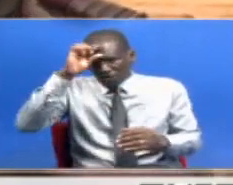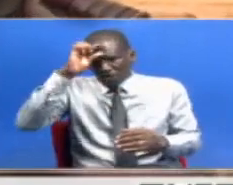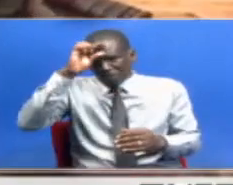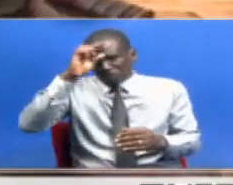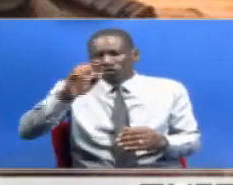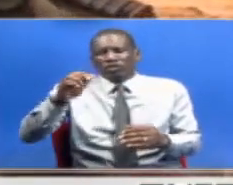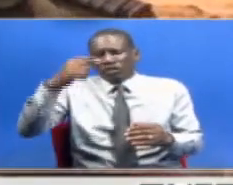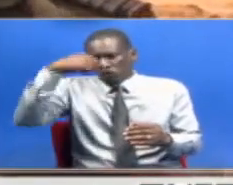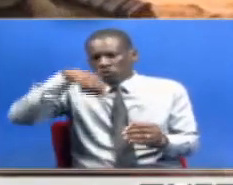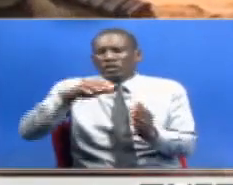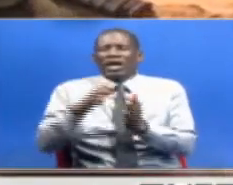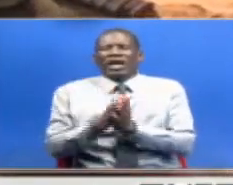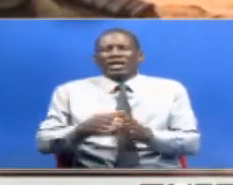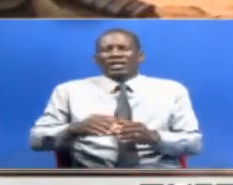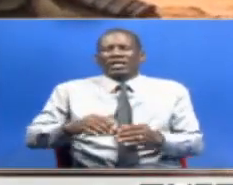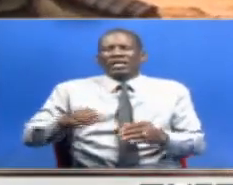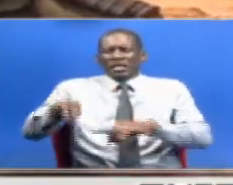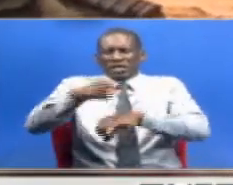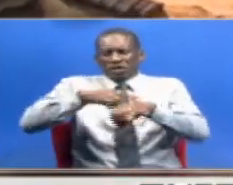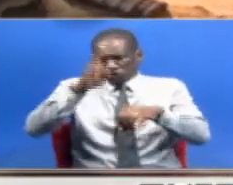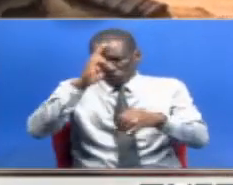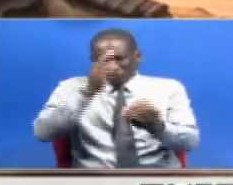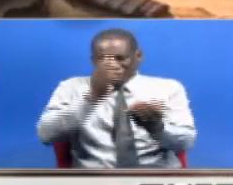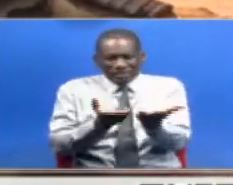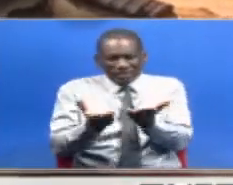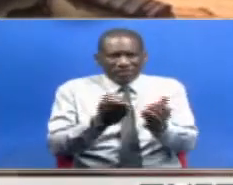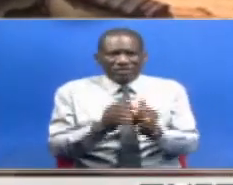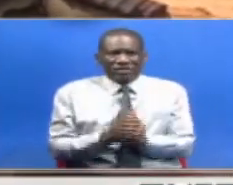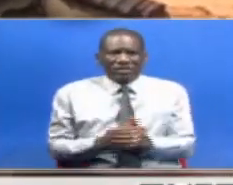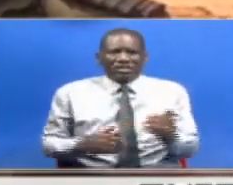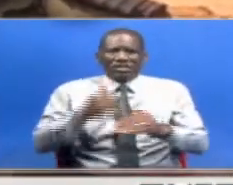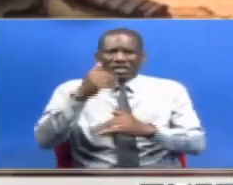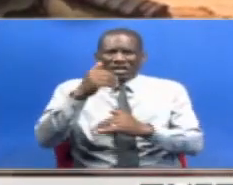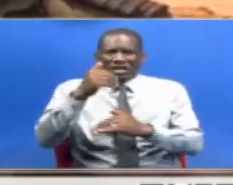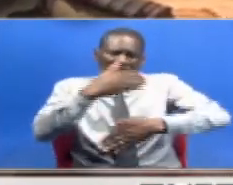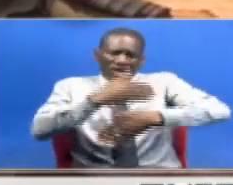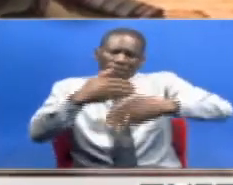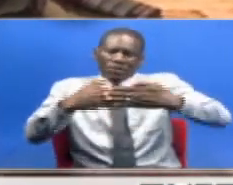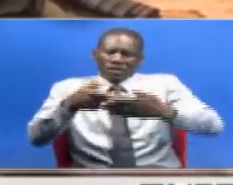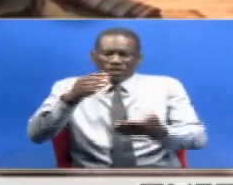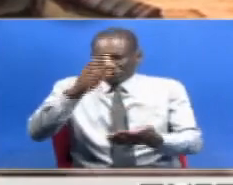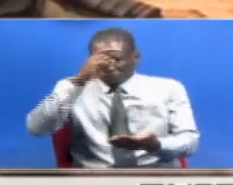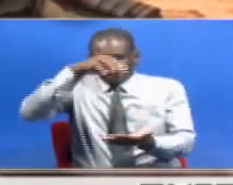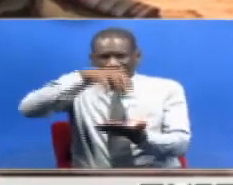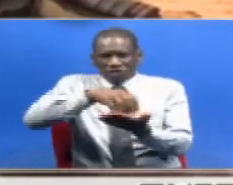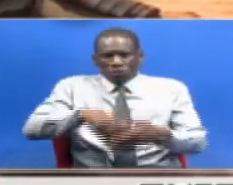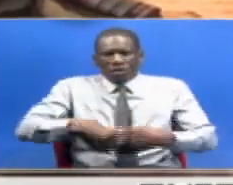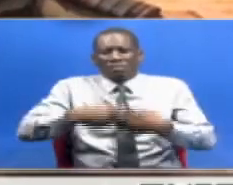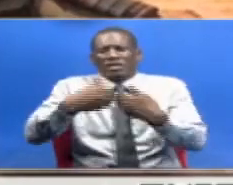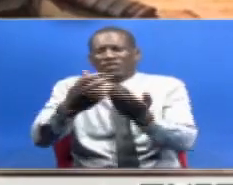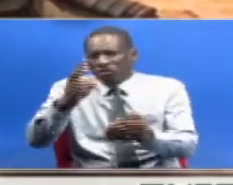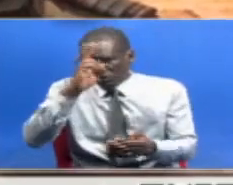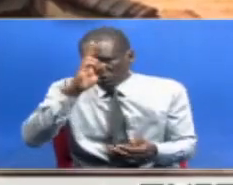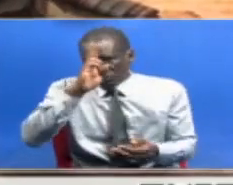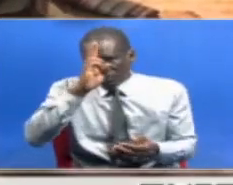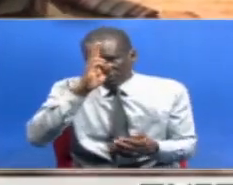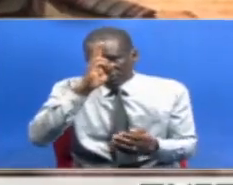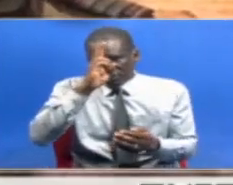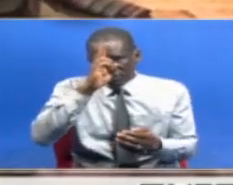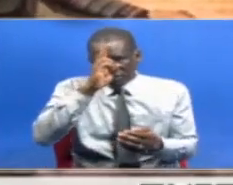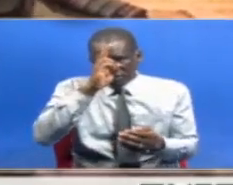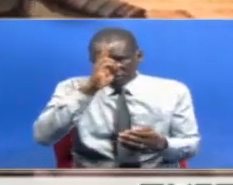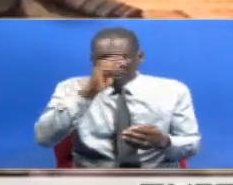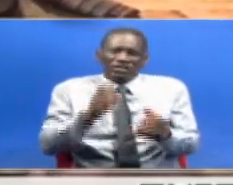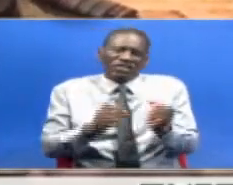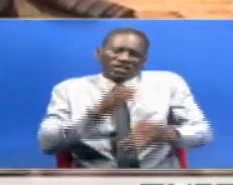Service. Na hatimaye baada ya kujenga hizo vituo sitapeanwa kwa idara ya polisi iwepo mpaka